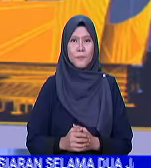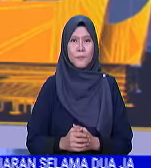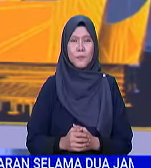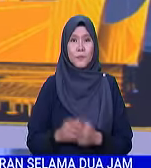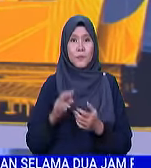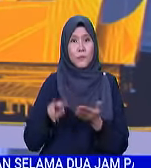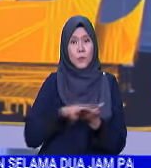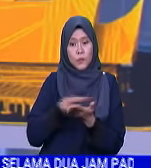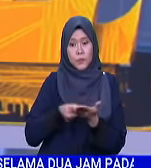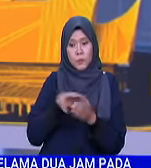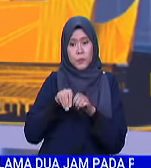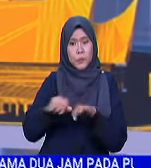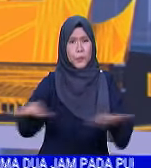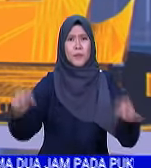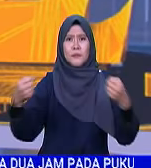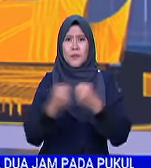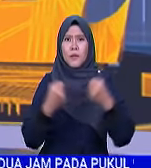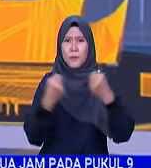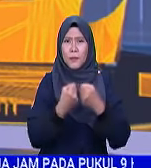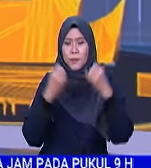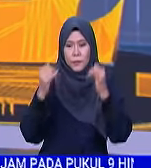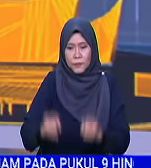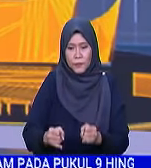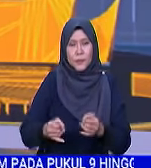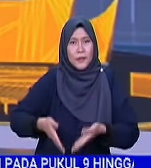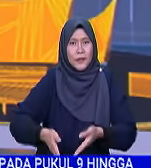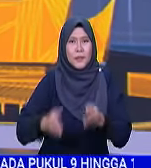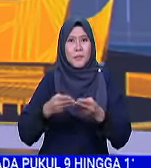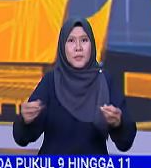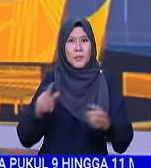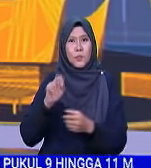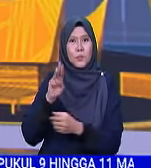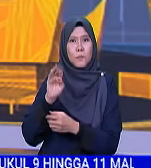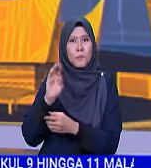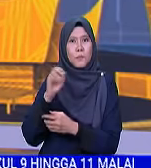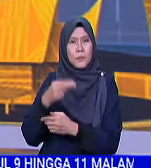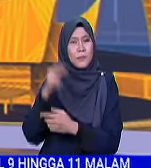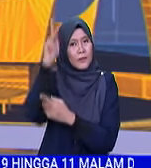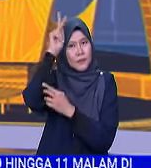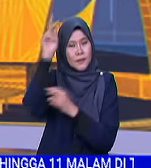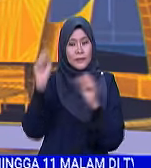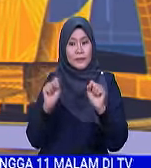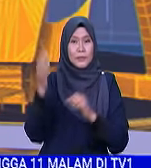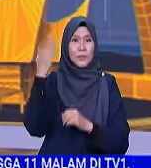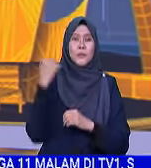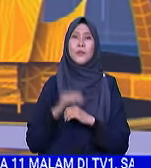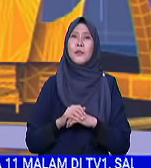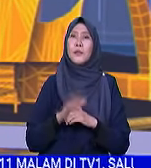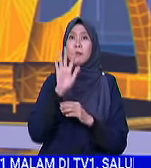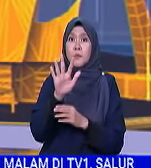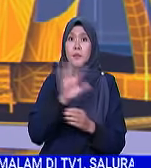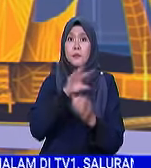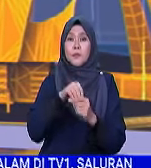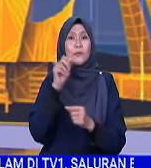Susulan tular rakaman video pergaduhan sekumpulan individu di Jalan Pasir Tumbuh, Kelantan Selasa lalu. 5 termasuk